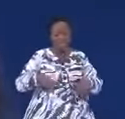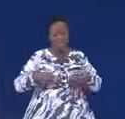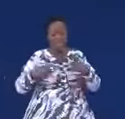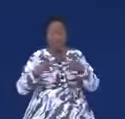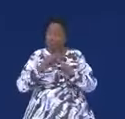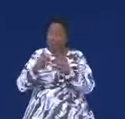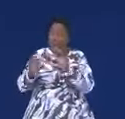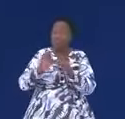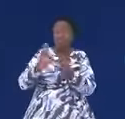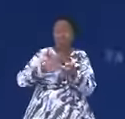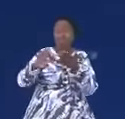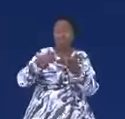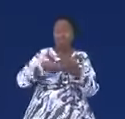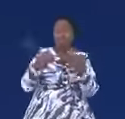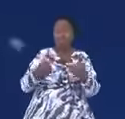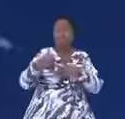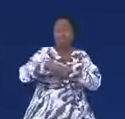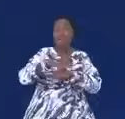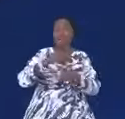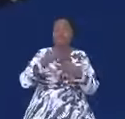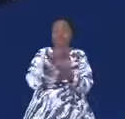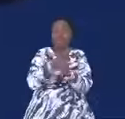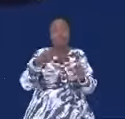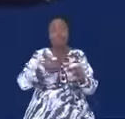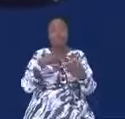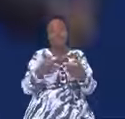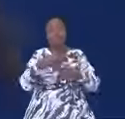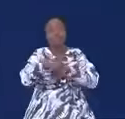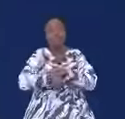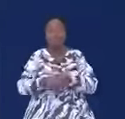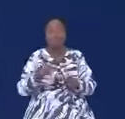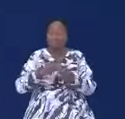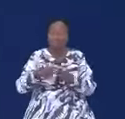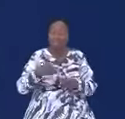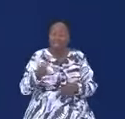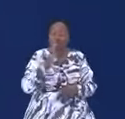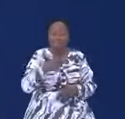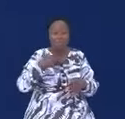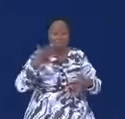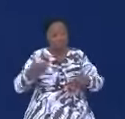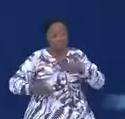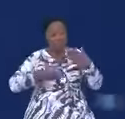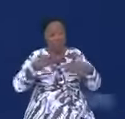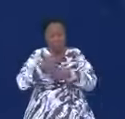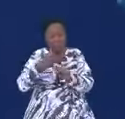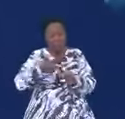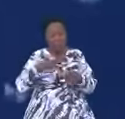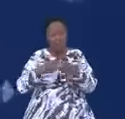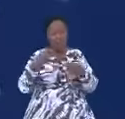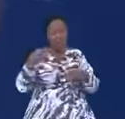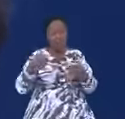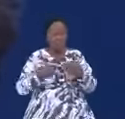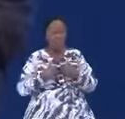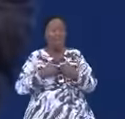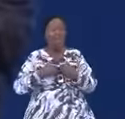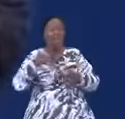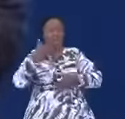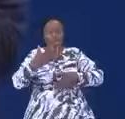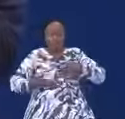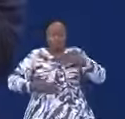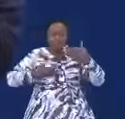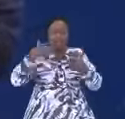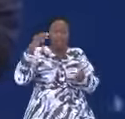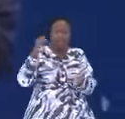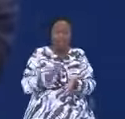ce soir alliaura l'ajout anos mois l'allégresse et la joie et les eaux que tu as brisé ce